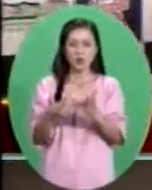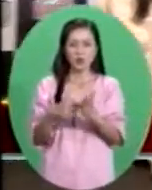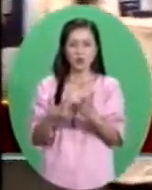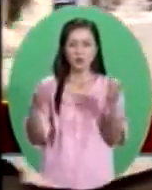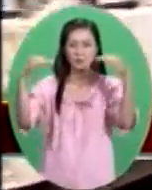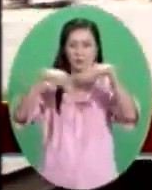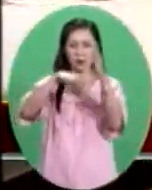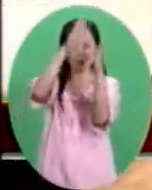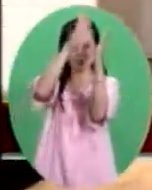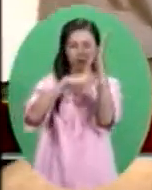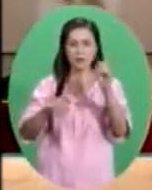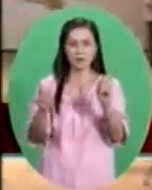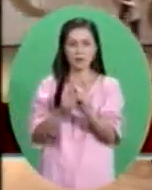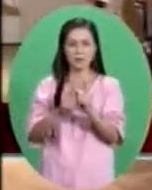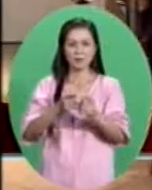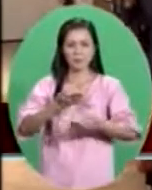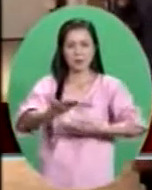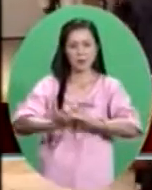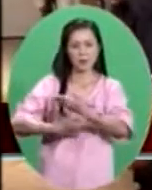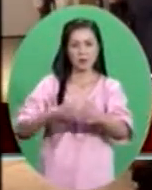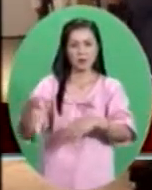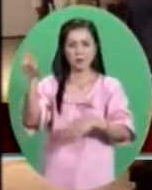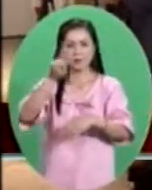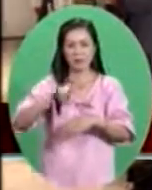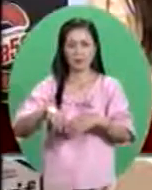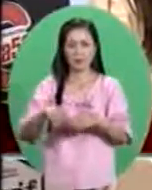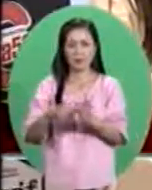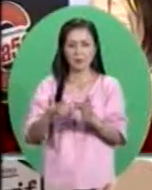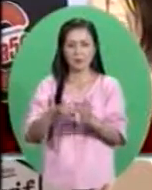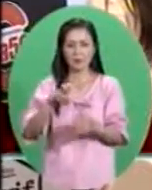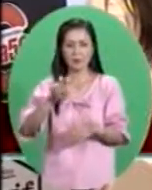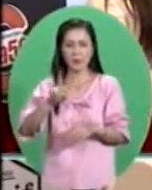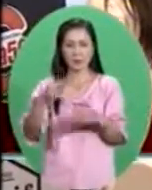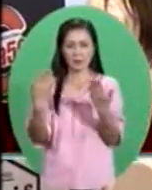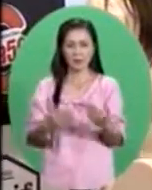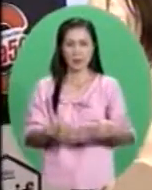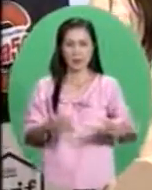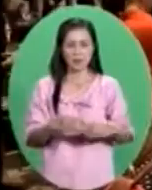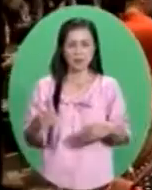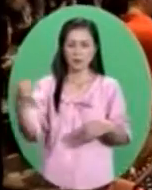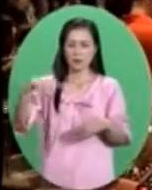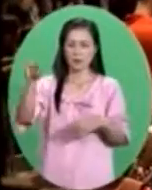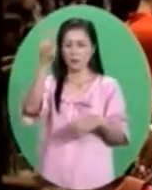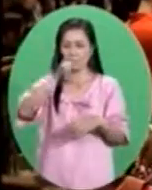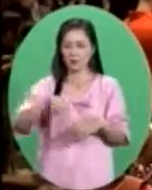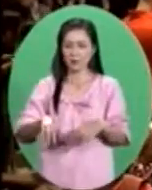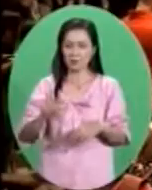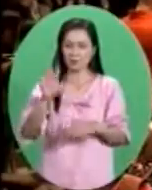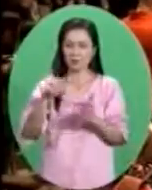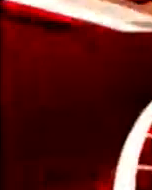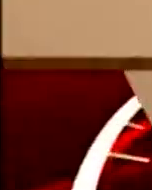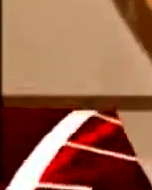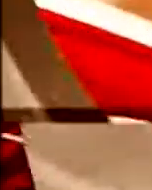chương trình biểu diễn và tổ chức gặp gỡ giao lưu tại Việt Nam. Từ năm 2012 đến nay, nhóm đã ghé thăm Việt Nam 5 lần.